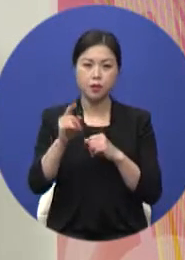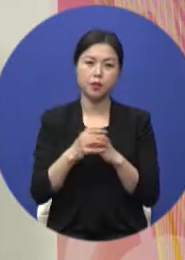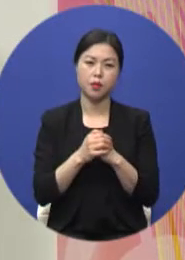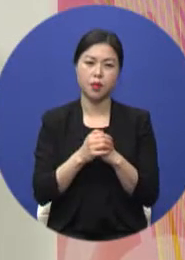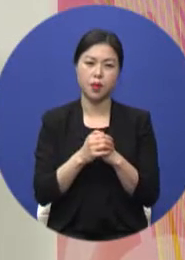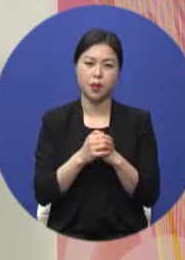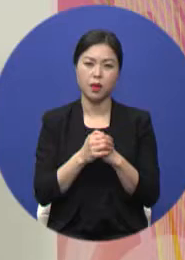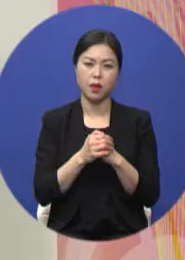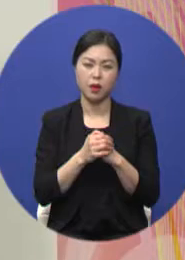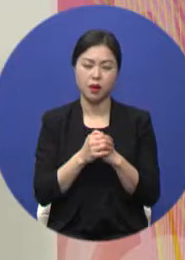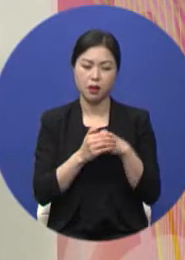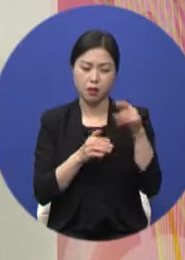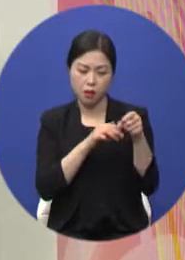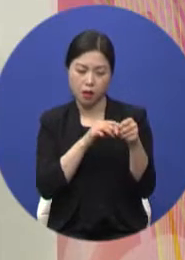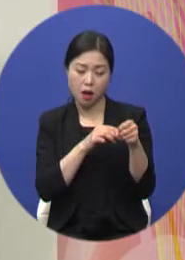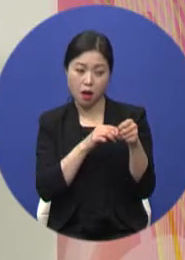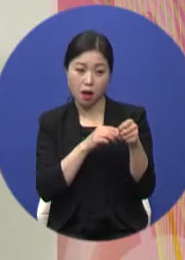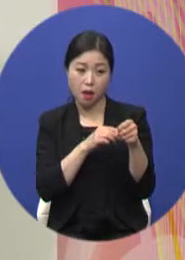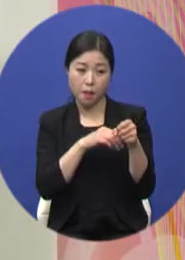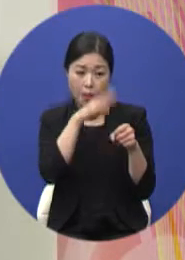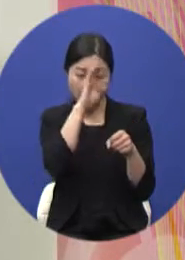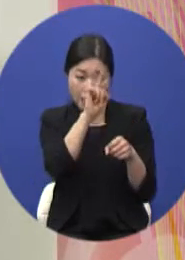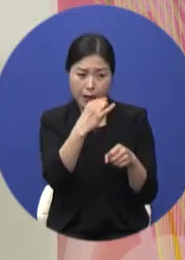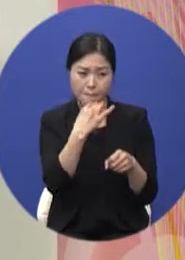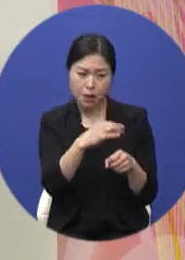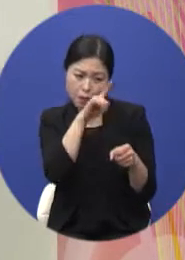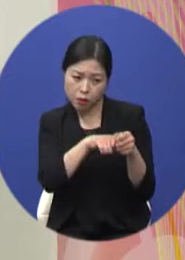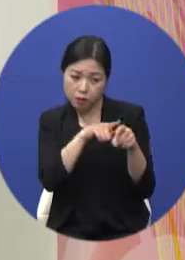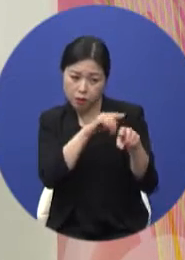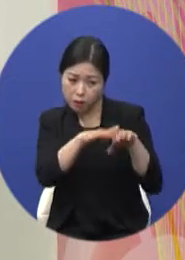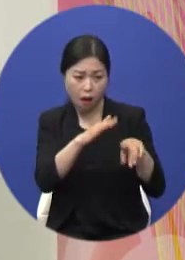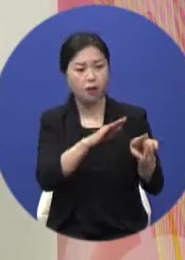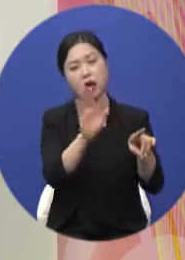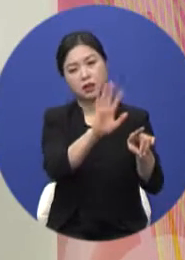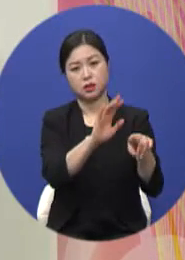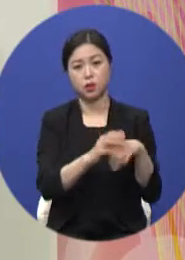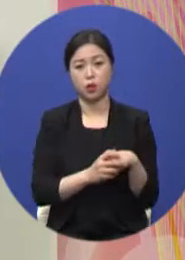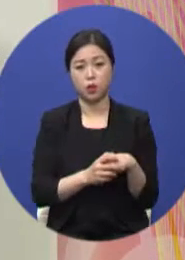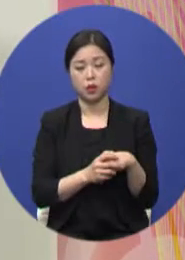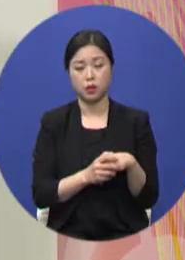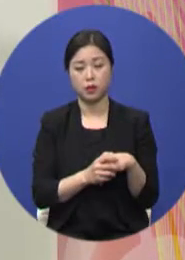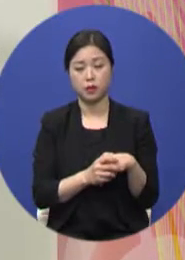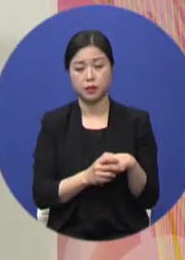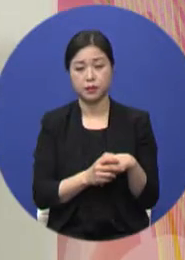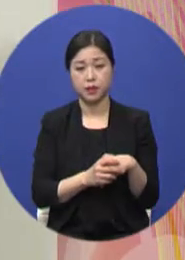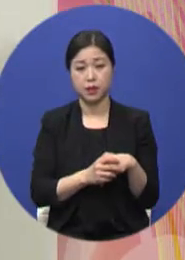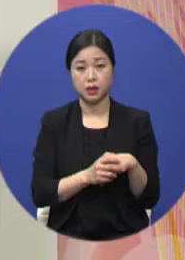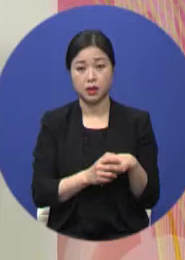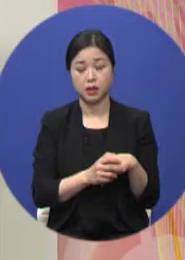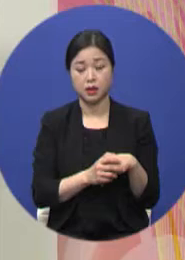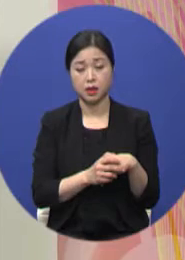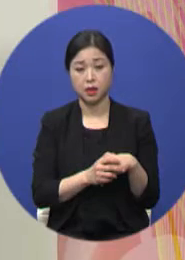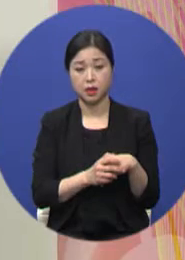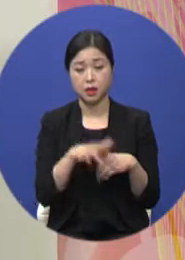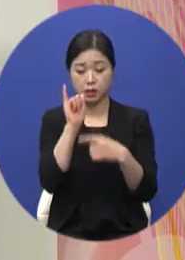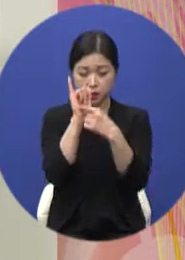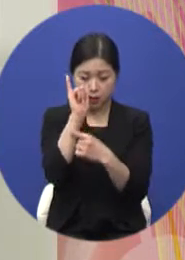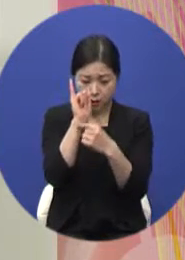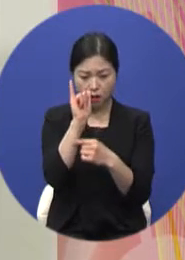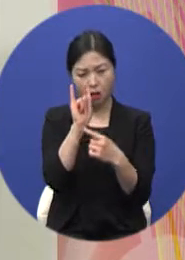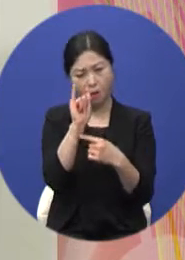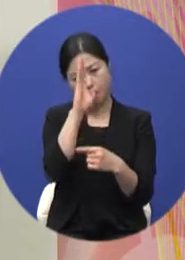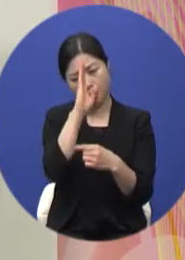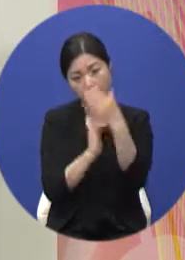치료제에 들어가요. 그래서 아까 제가 얘기했듯이 어떤 특정 균을 죽일 수 있는 게 아니고 그래서 질염을 유발시키는 어떤 균이